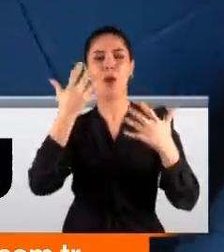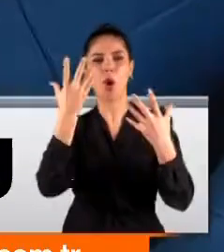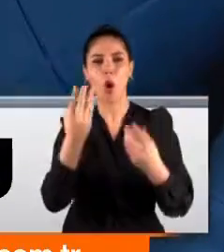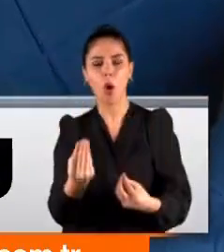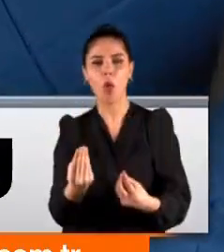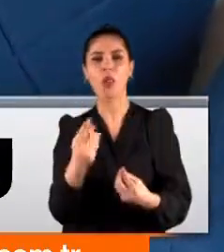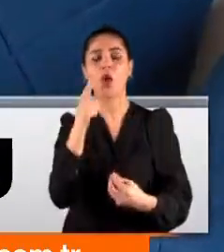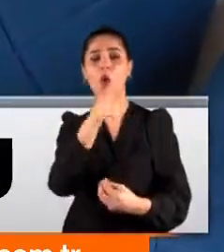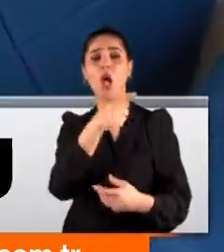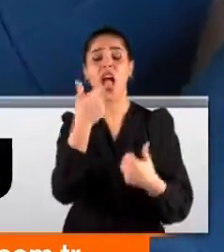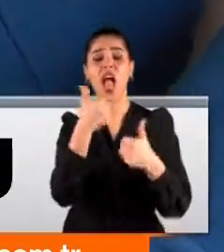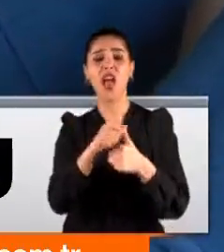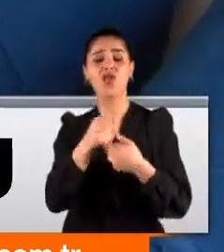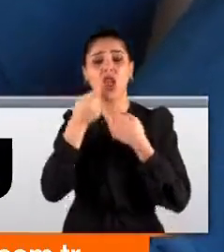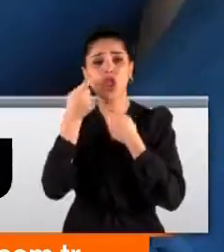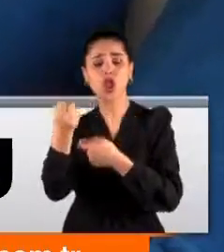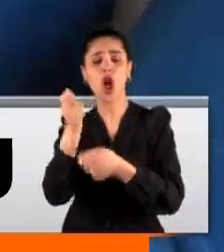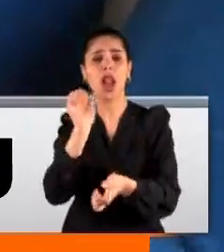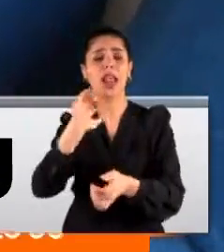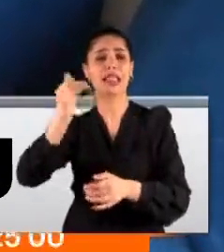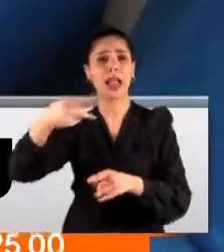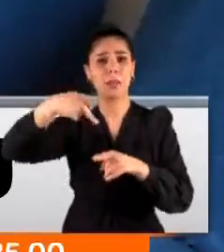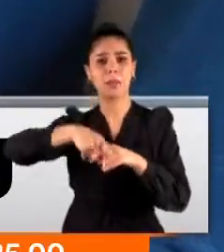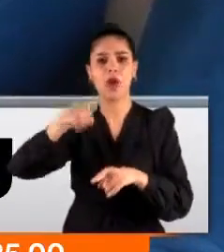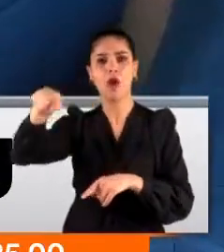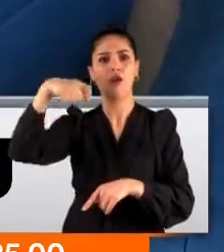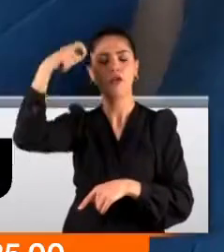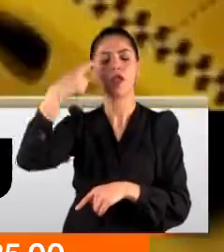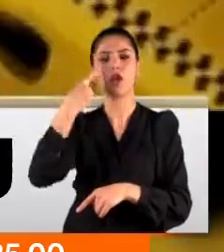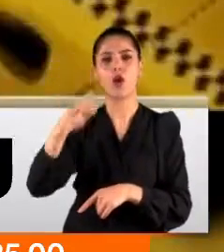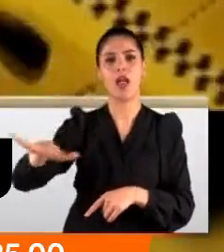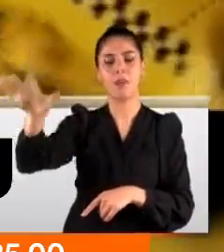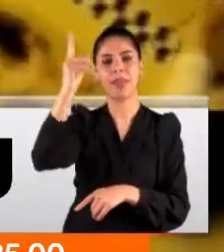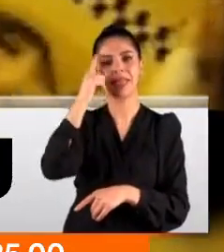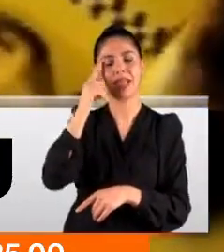eşinin onu zorla taksiye bindirip kaçırdığı o görüntülerle tanıdık.